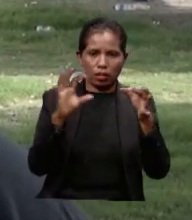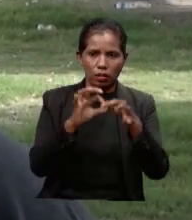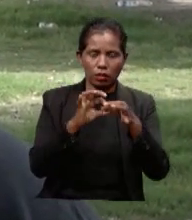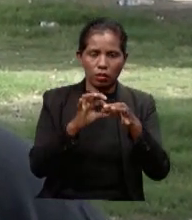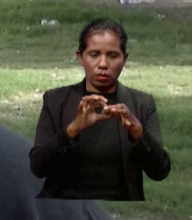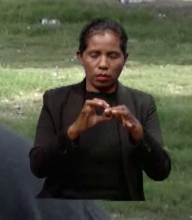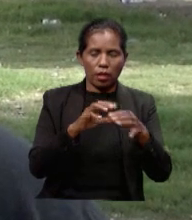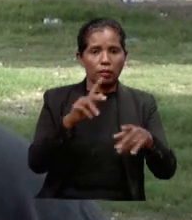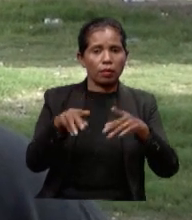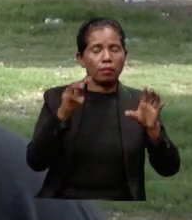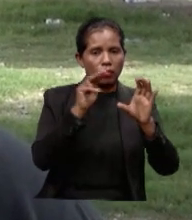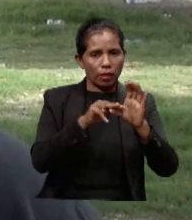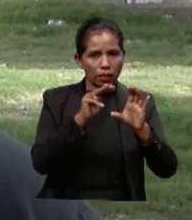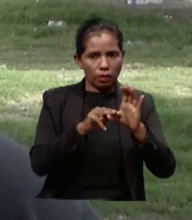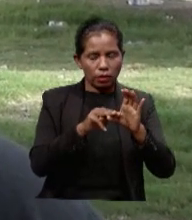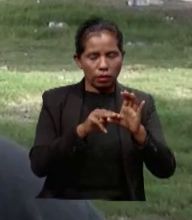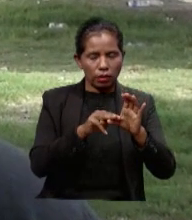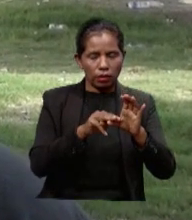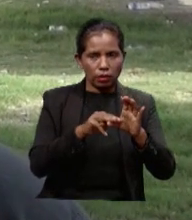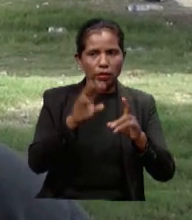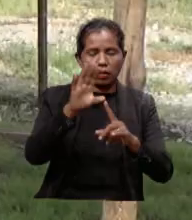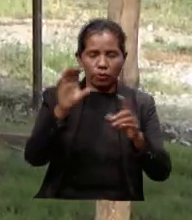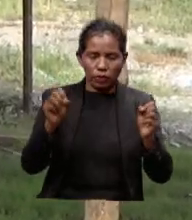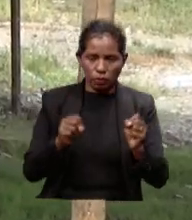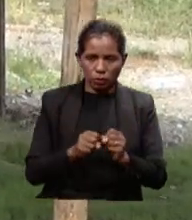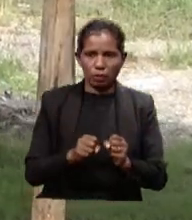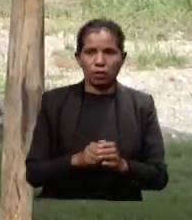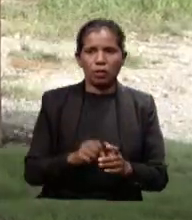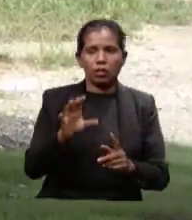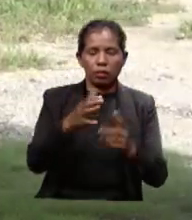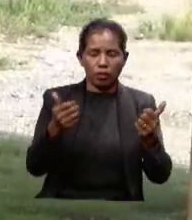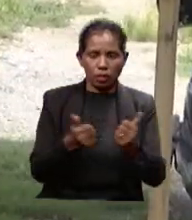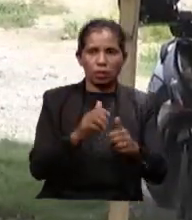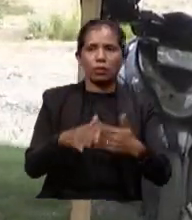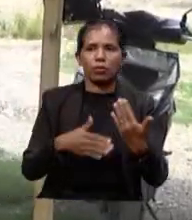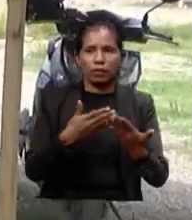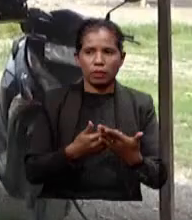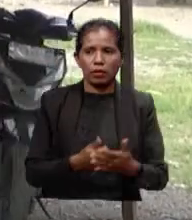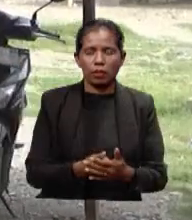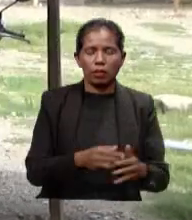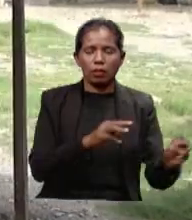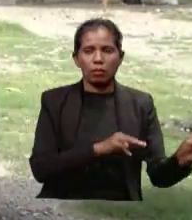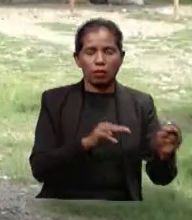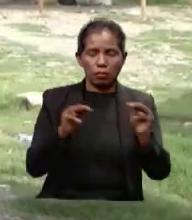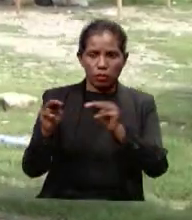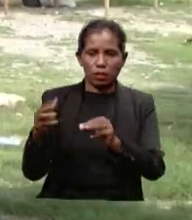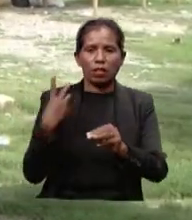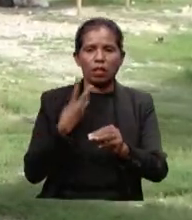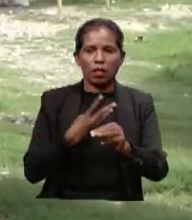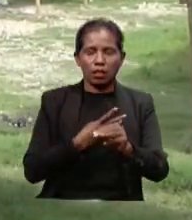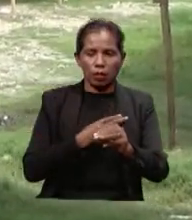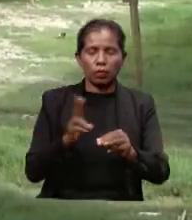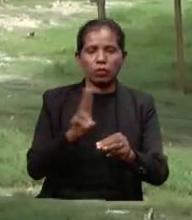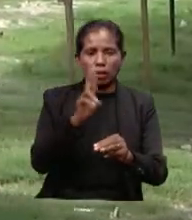jestang mercadoria ido pois homo sef suku kai koli sef ya lesi rohodu haruka ami mai prensa hela fating